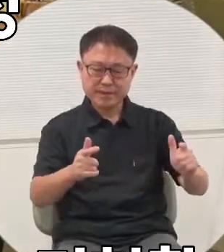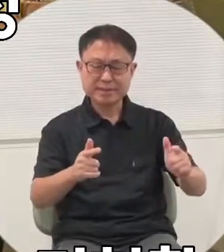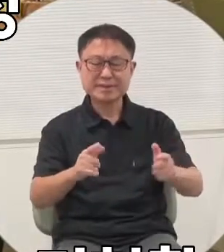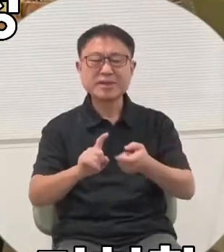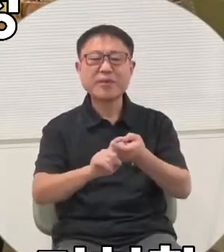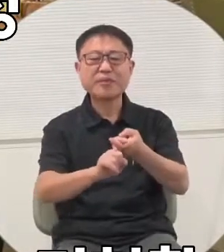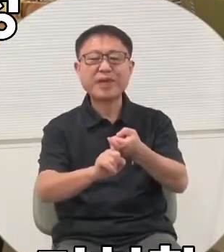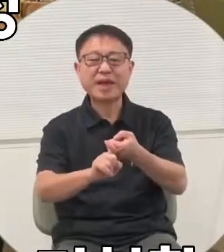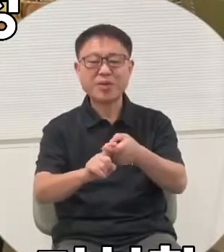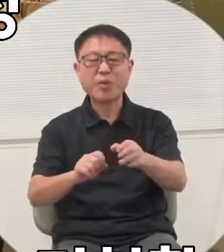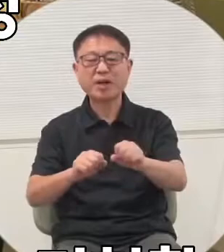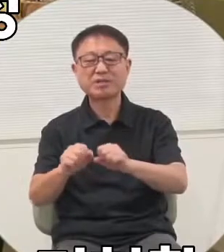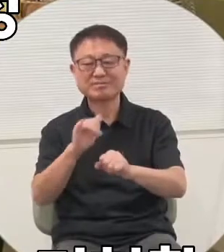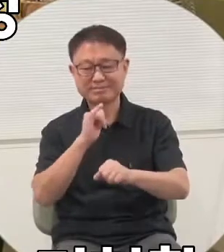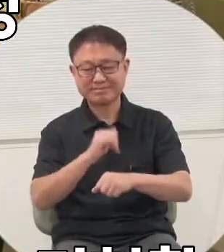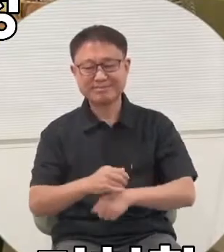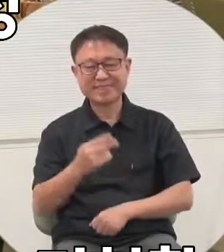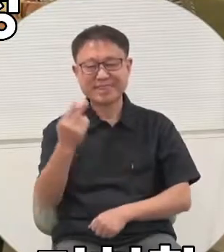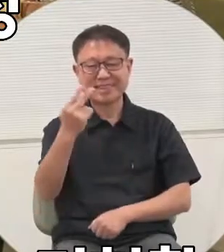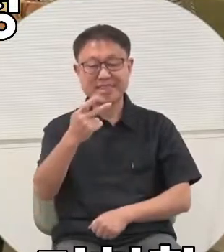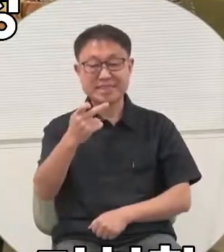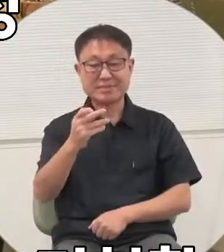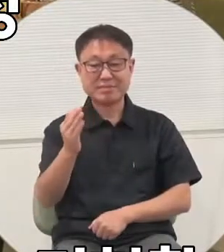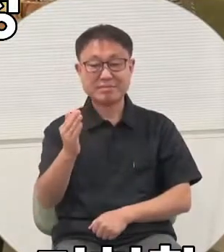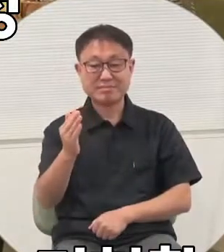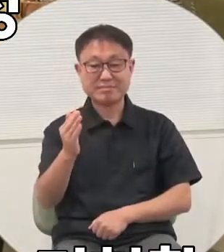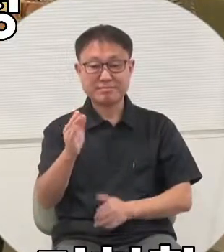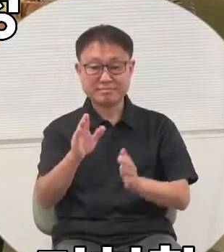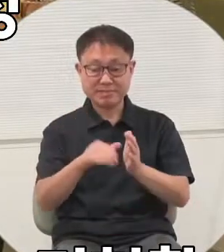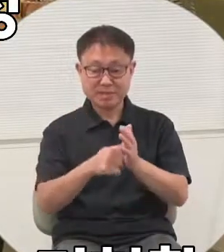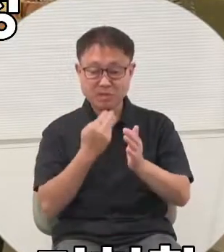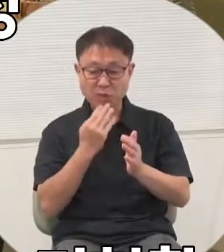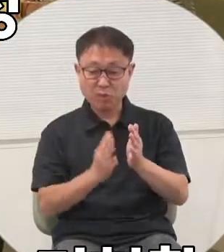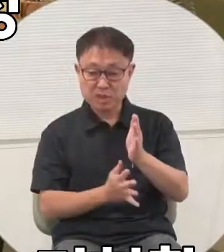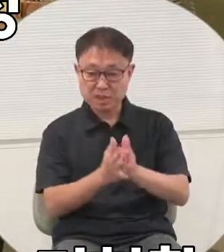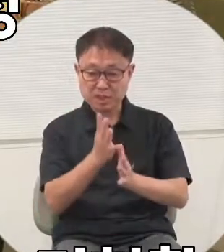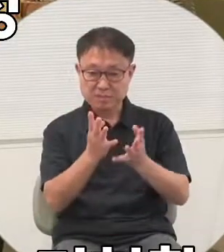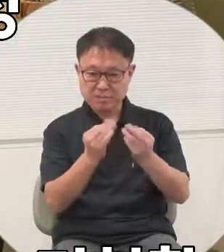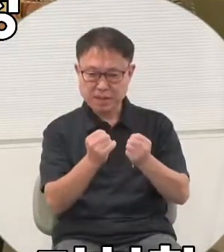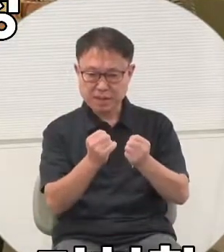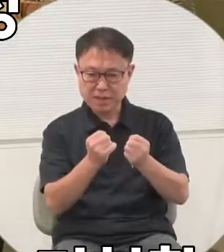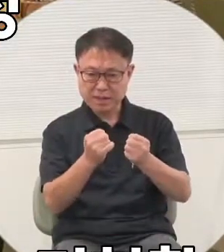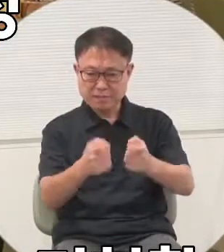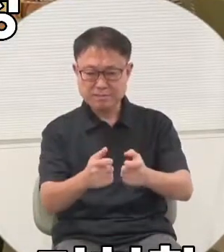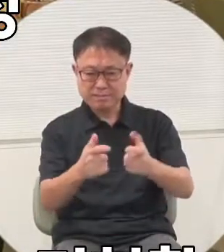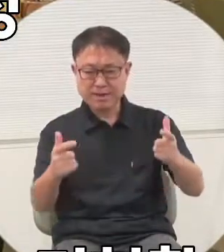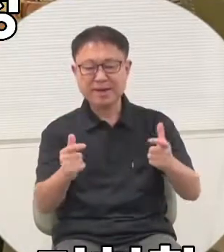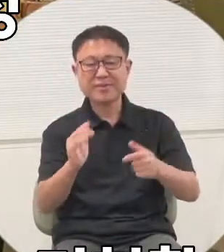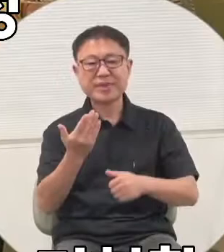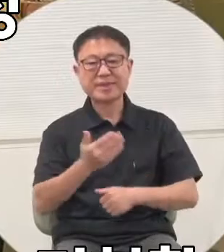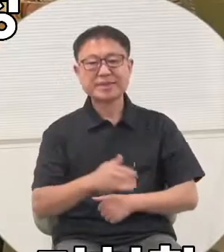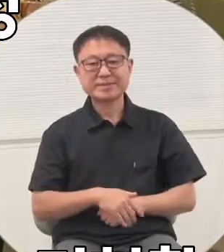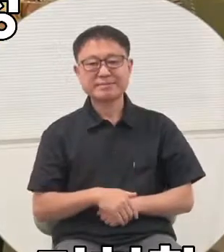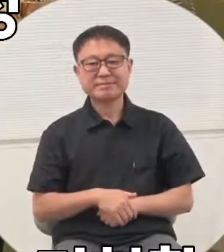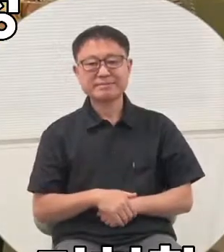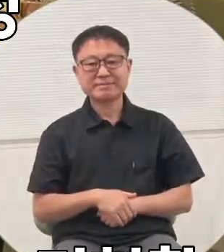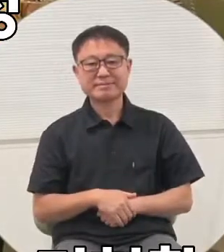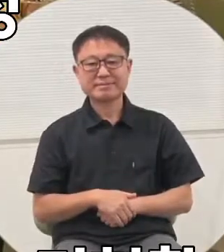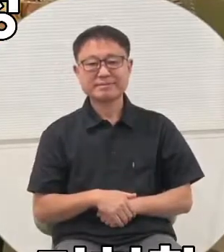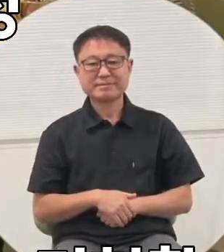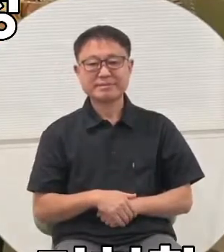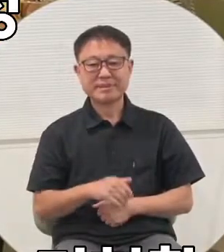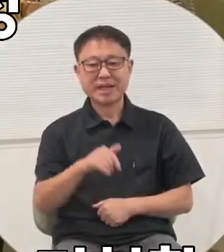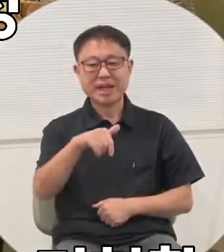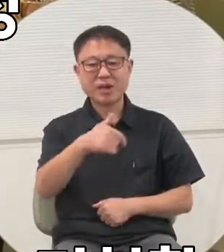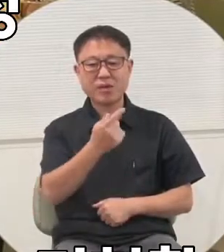있어요. 그래서 2012년도가 굉장히 서울 지역에서 많은 것들을 고민하는 하나 회기되는 연도인 것 같습니다. 그래서